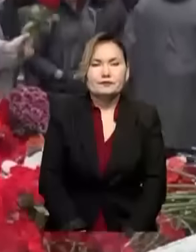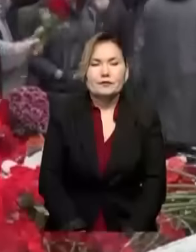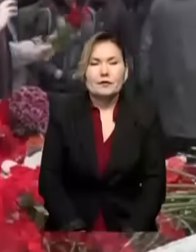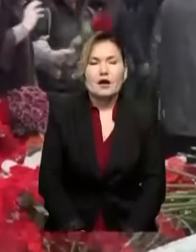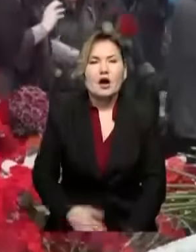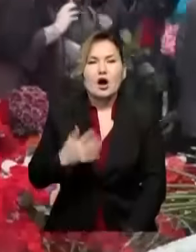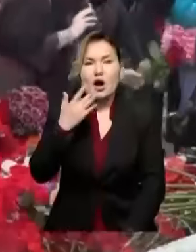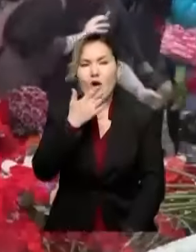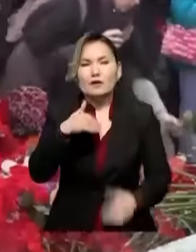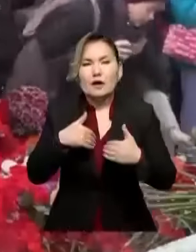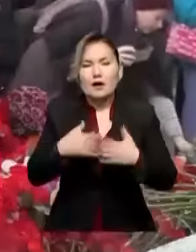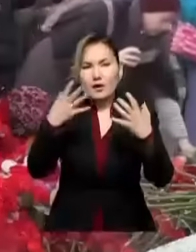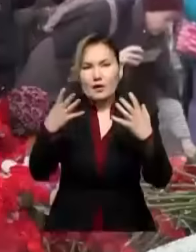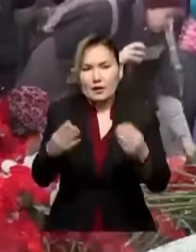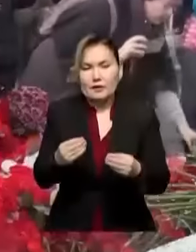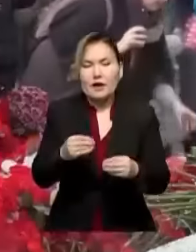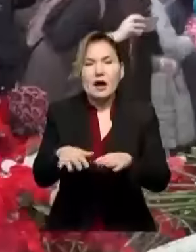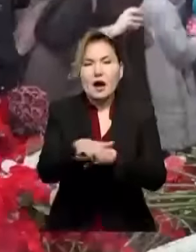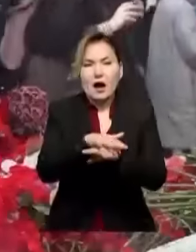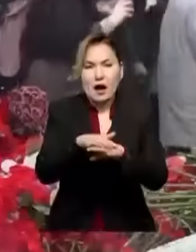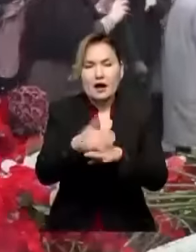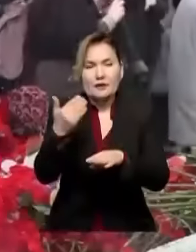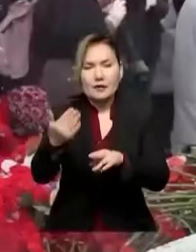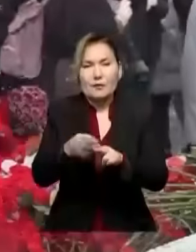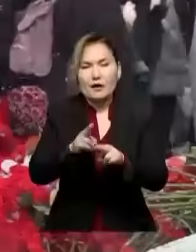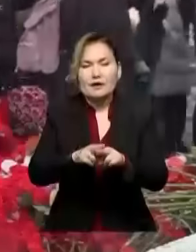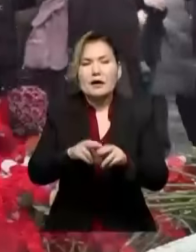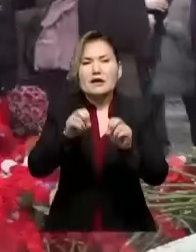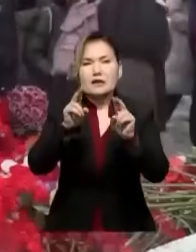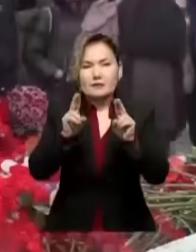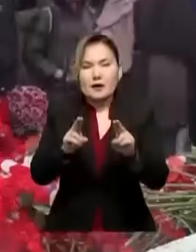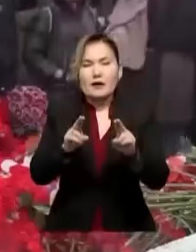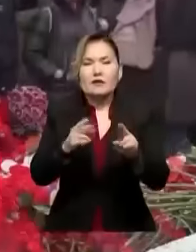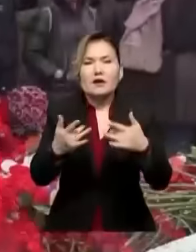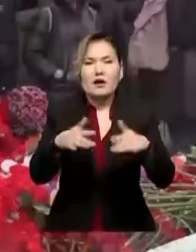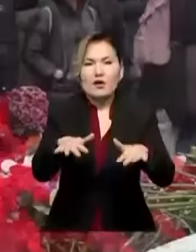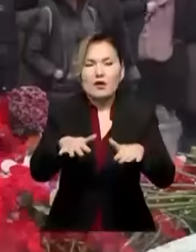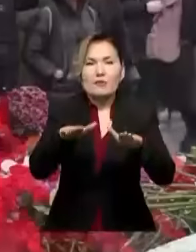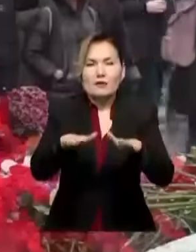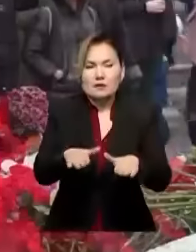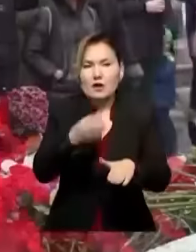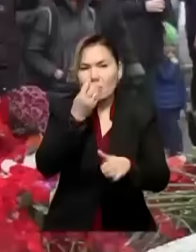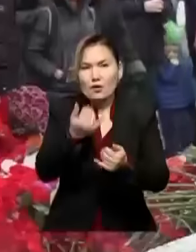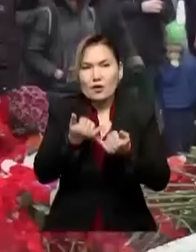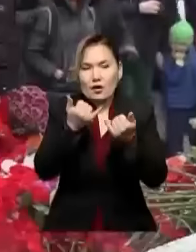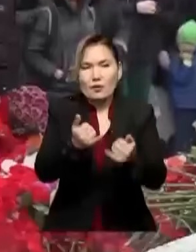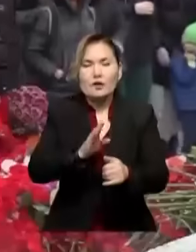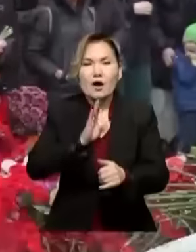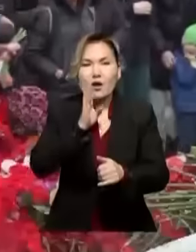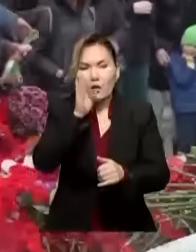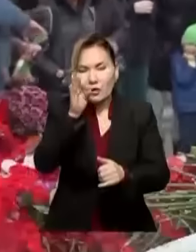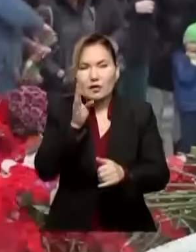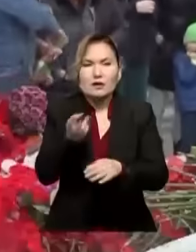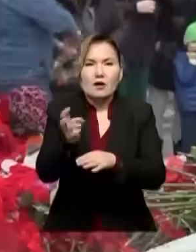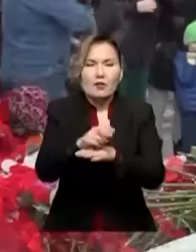Ұлттық аза тұту күнінде адамдар қираған Прокус-Сити Холл ғимаратына гүл шоқтарына келіп қойып жатыр. Таңертеңнен бері